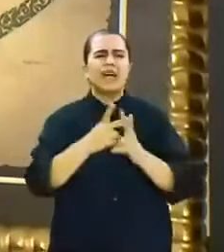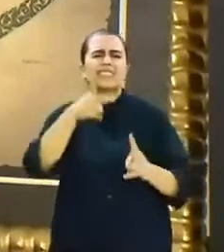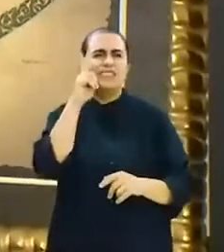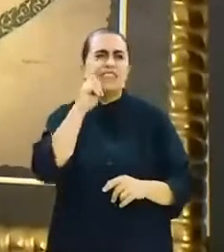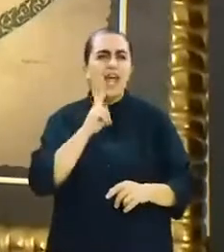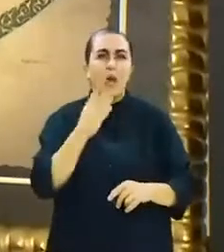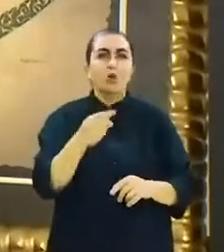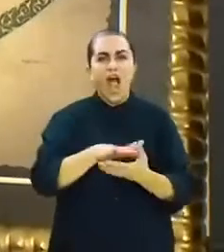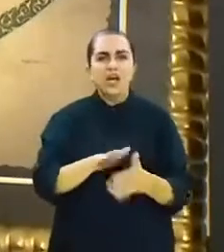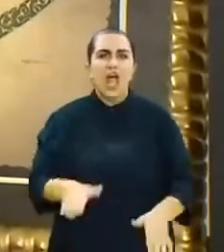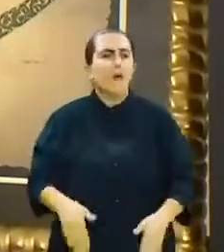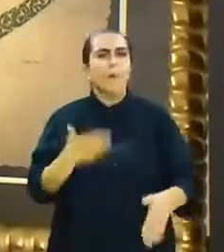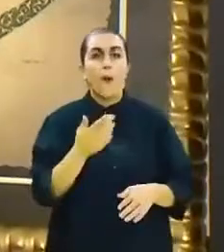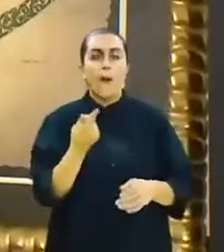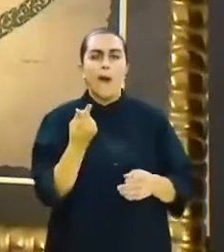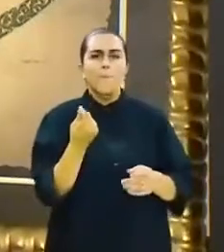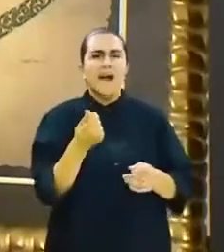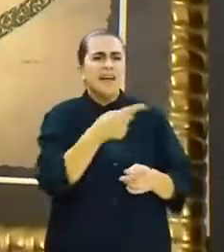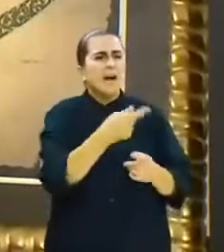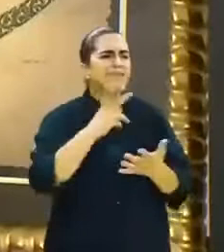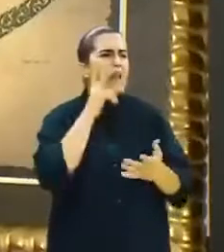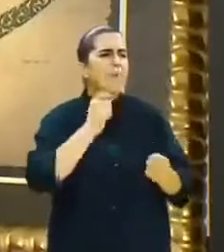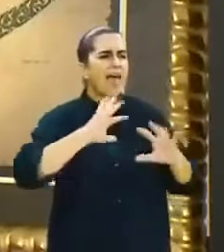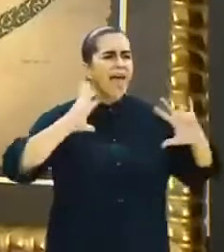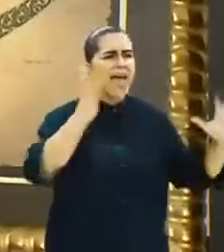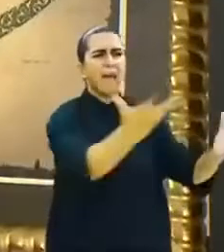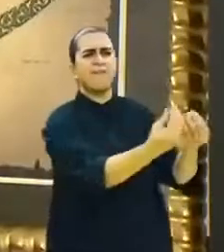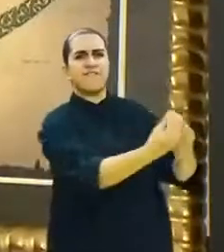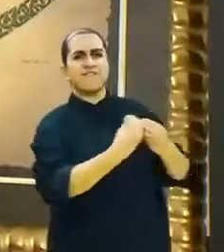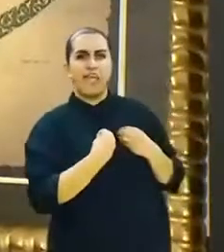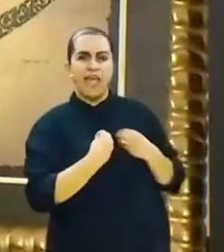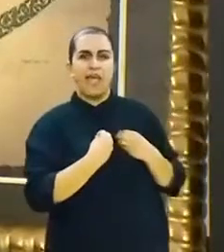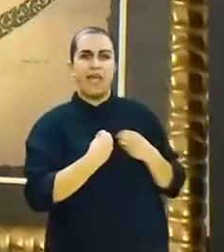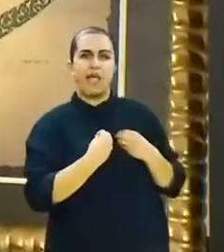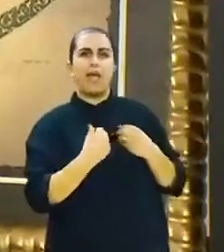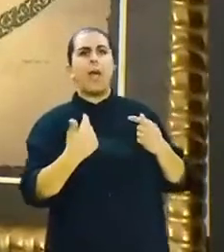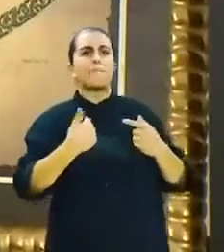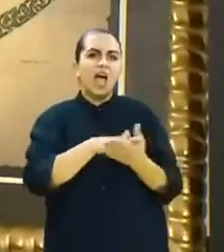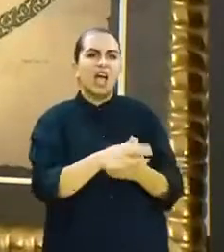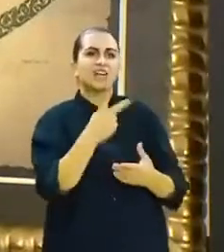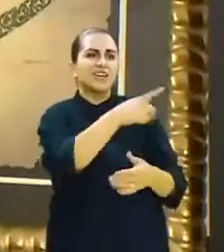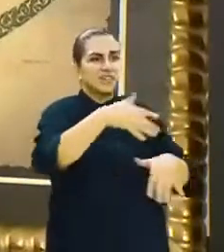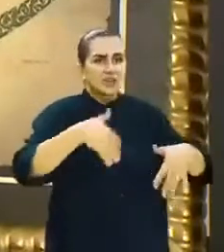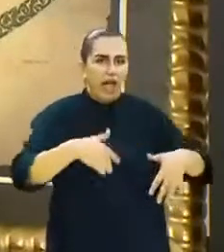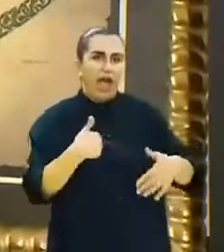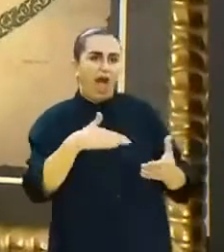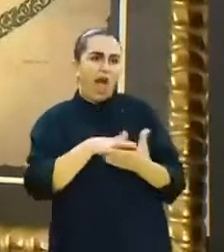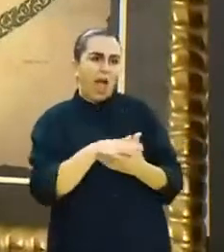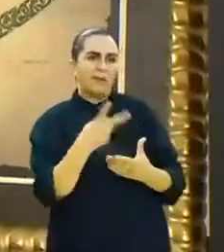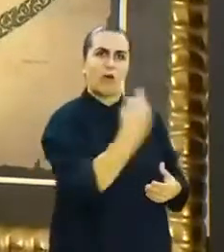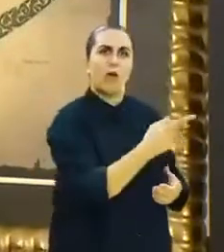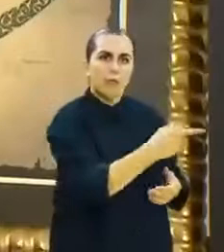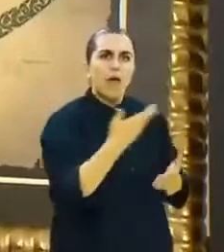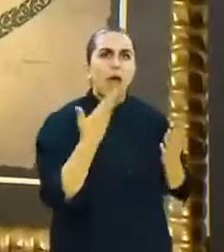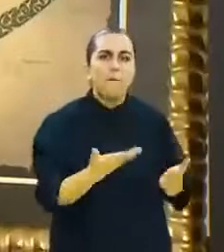bütün paranı alsaydı isteseydi sana iki tane normal ayak verilecek verir miydin denildiğinde ise öğrencilerimiz Tabii